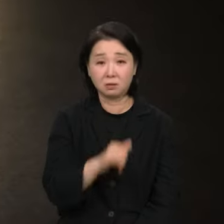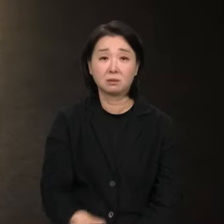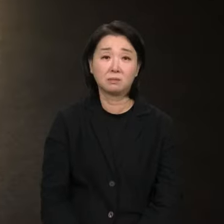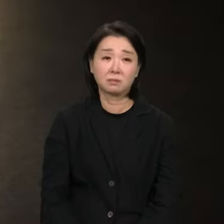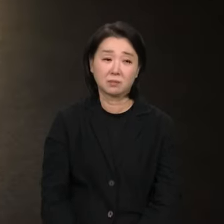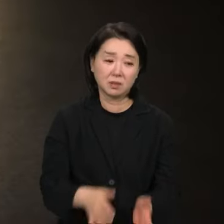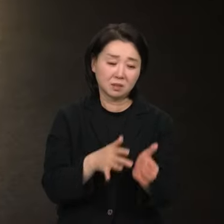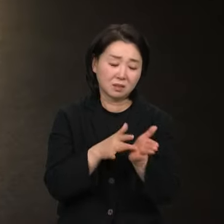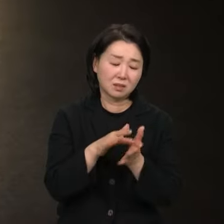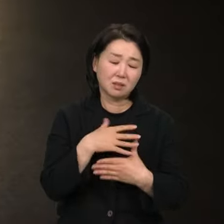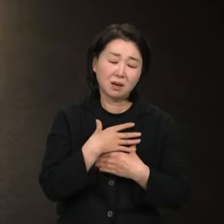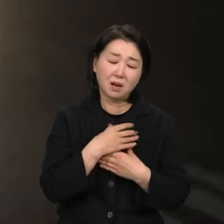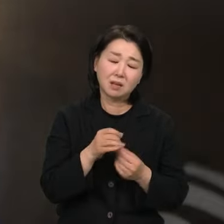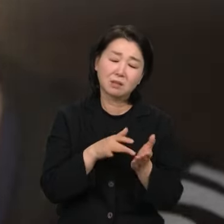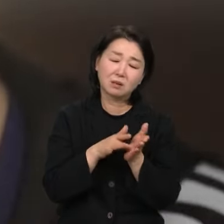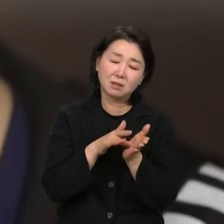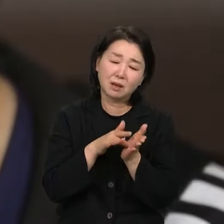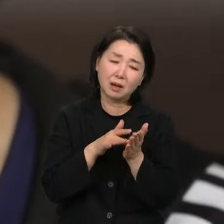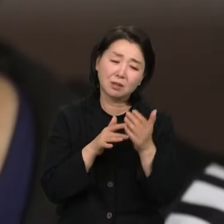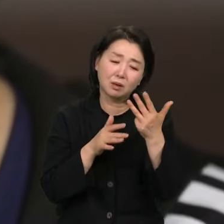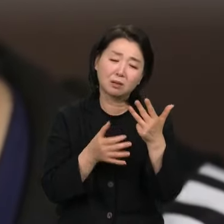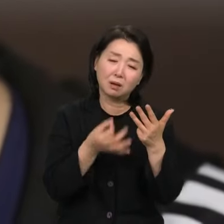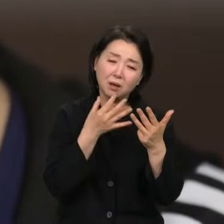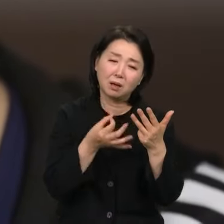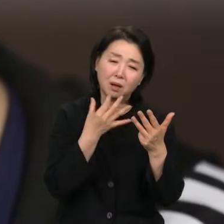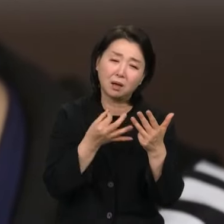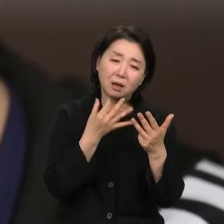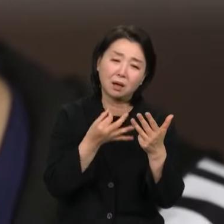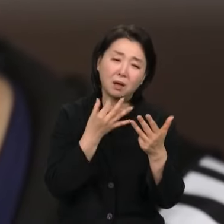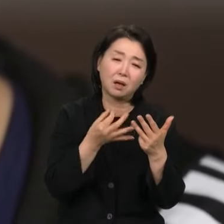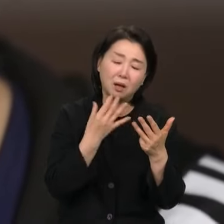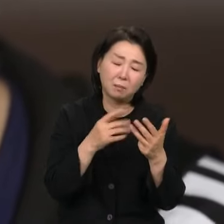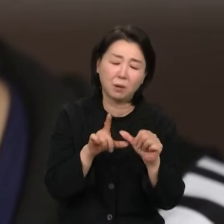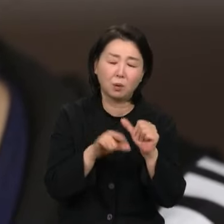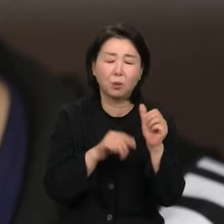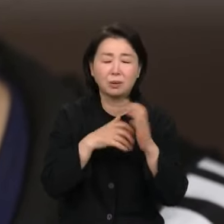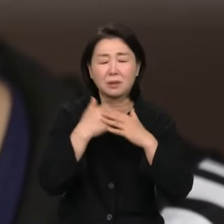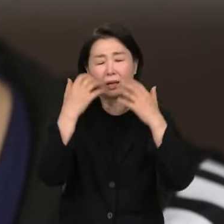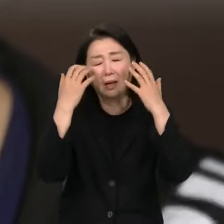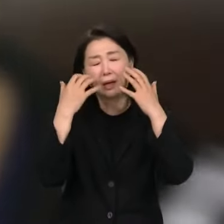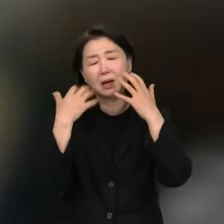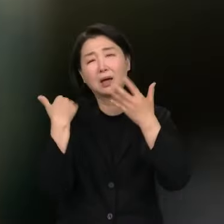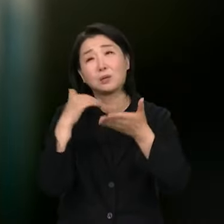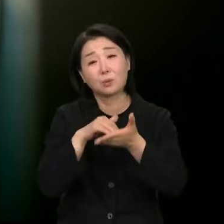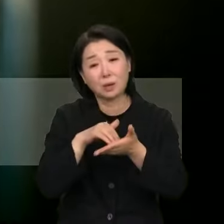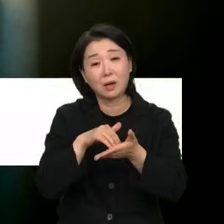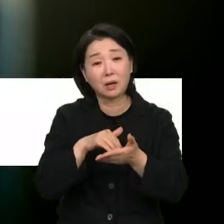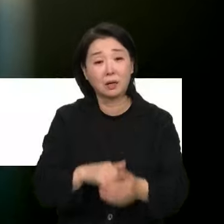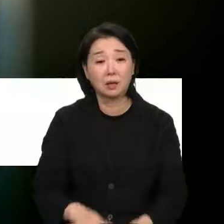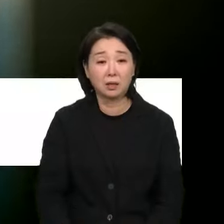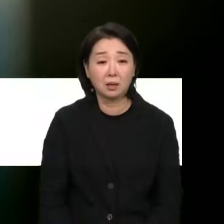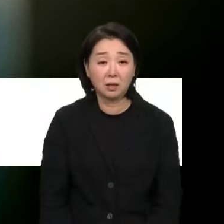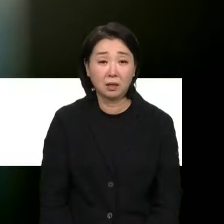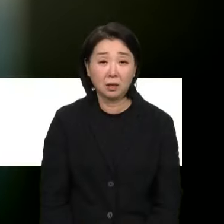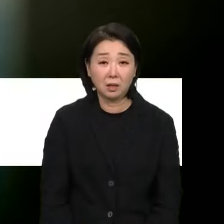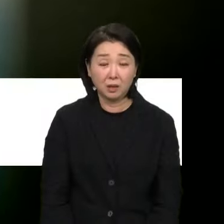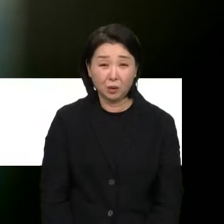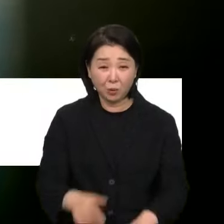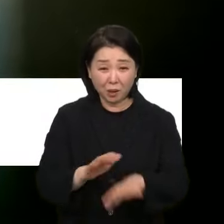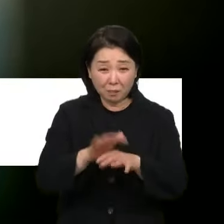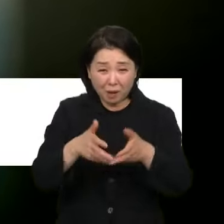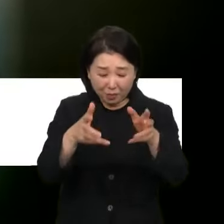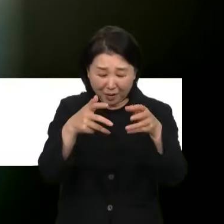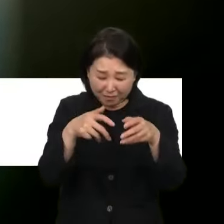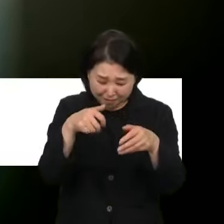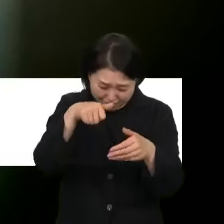신경안정제 8알을 먹고 누워도 매일 밤 무더웠던 5월에 광주로 돌아갑니다. 호랑창에 처박혀 있는